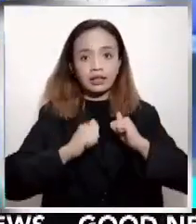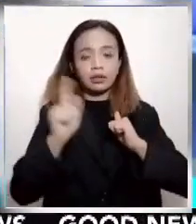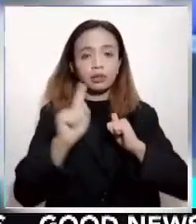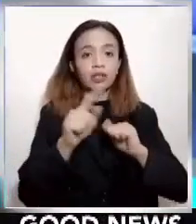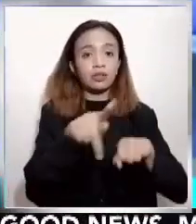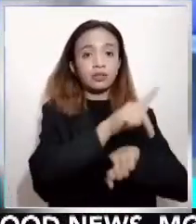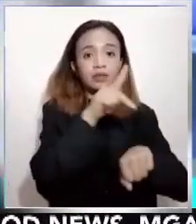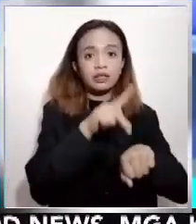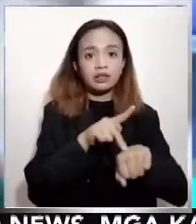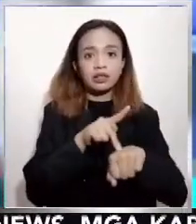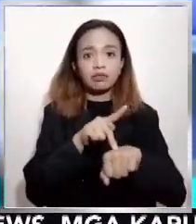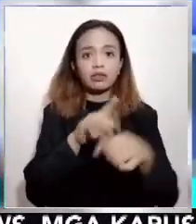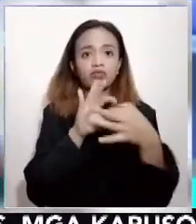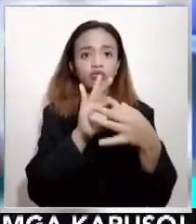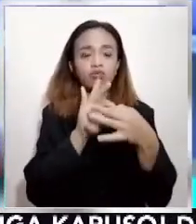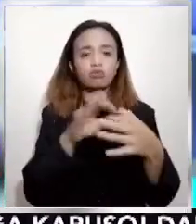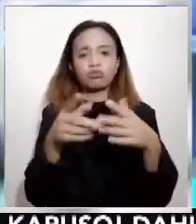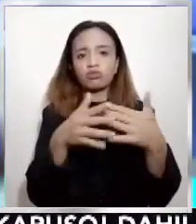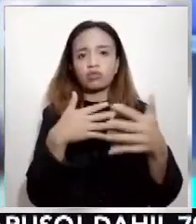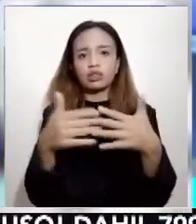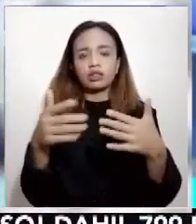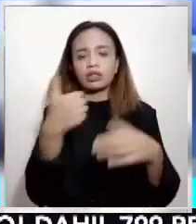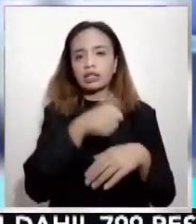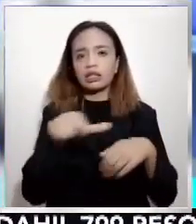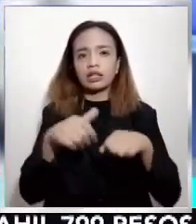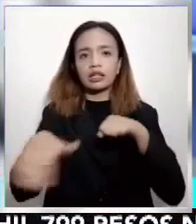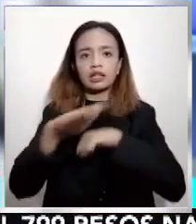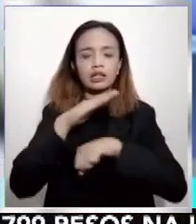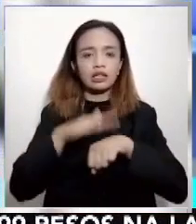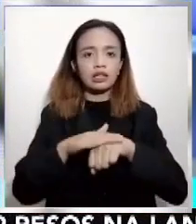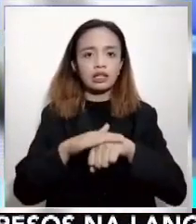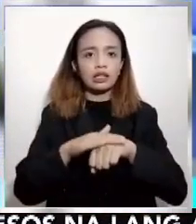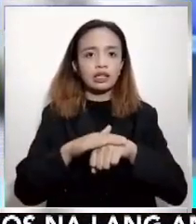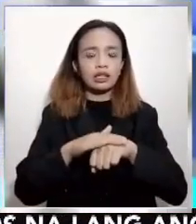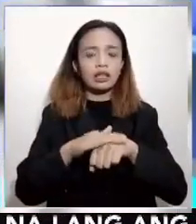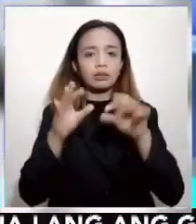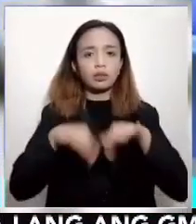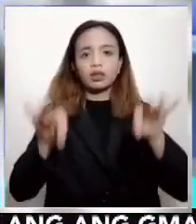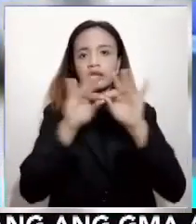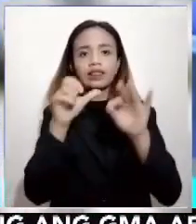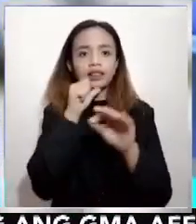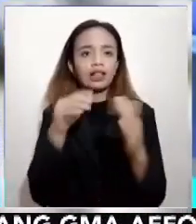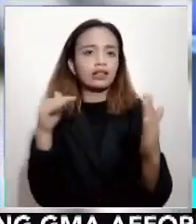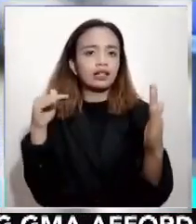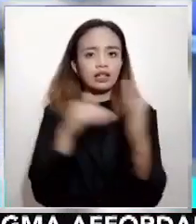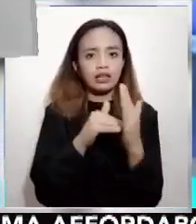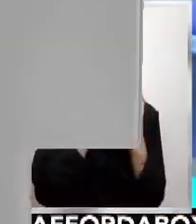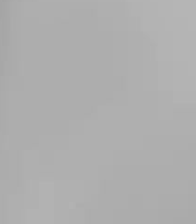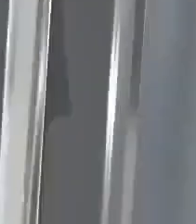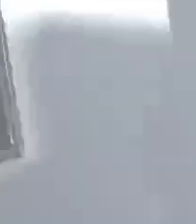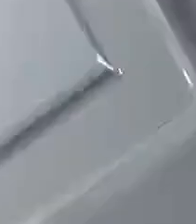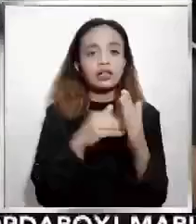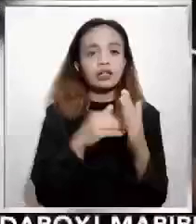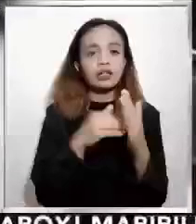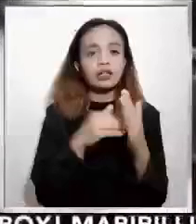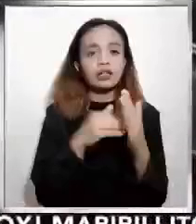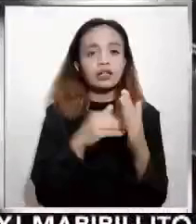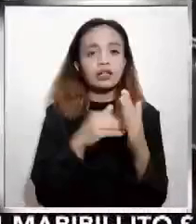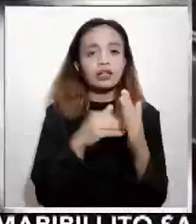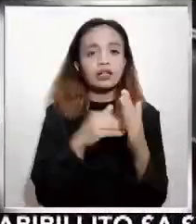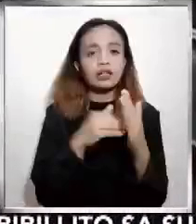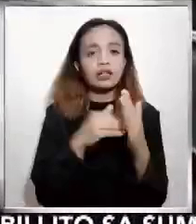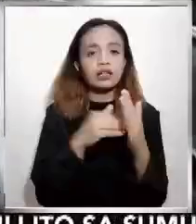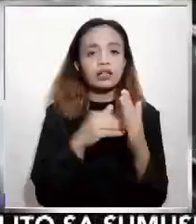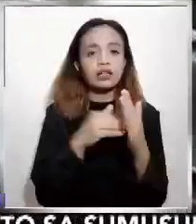anumang bansa sa mundo basta hindi ito laban sa China. Nakatutok si Sandra Aguinaldo.